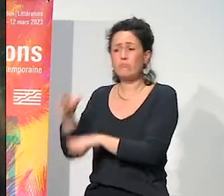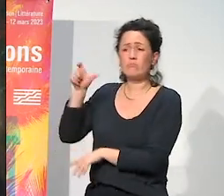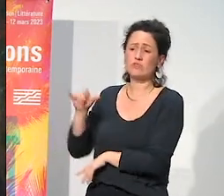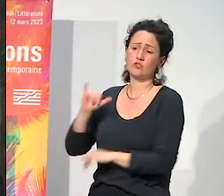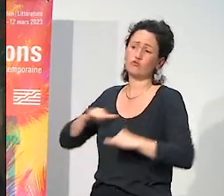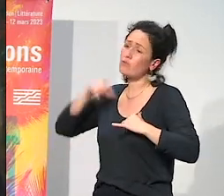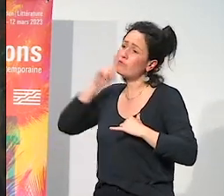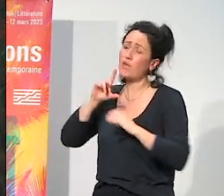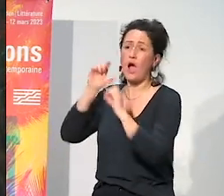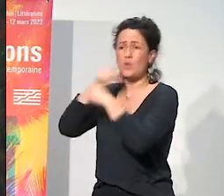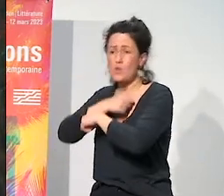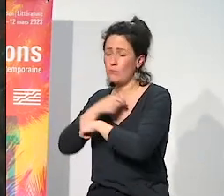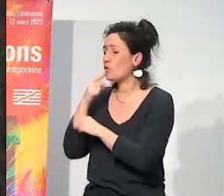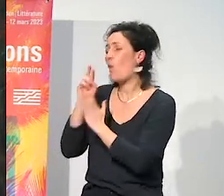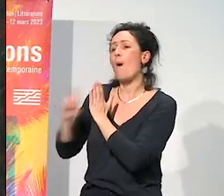roman.